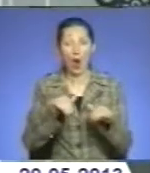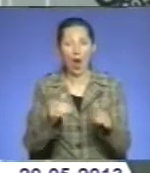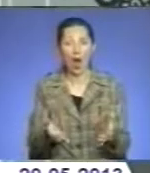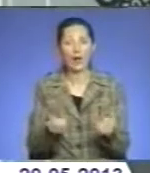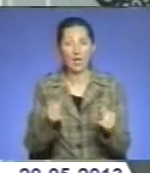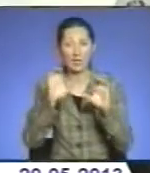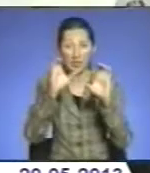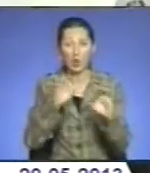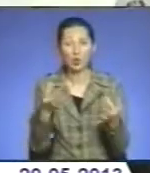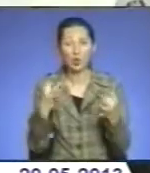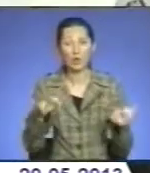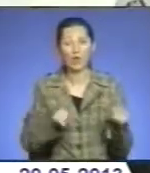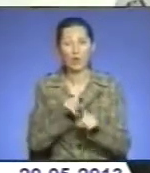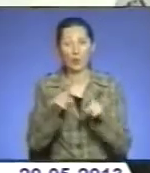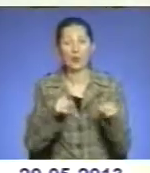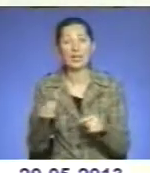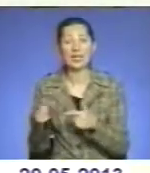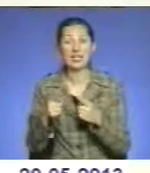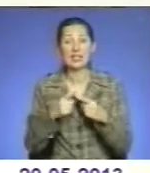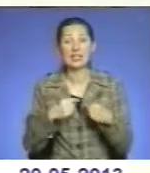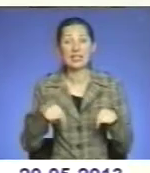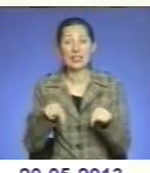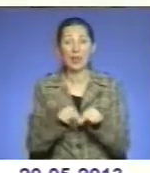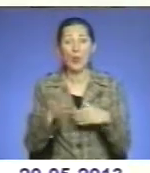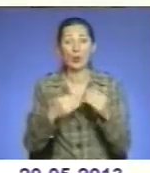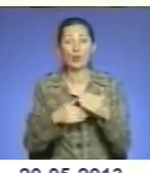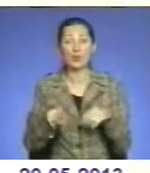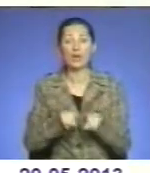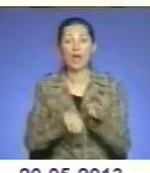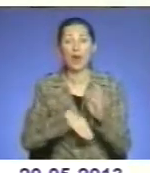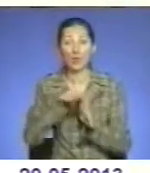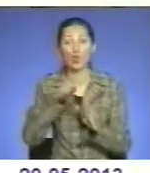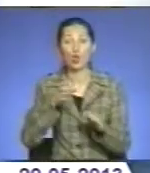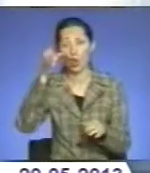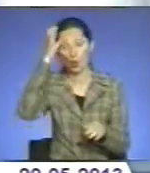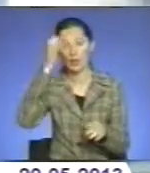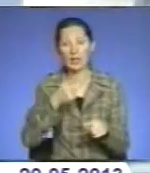систему професійної та вищої освіти та скоротить безробіття.